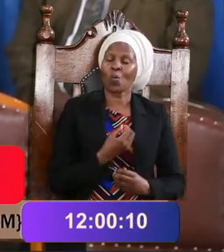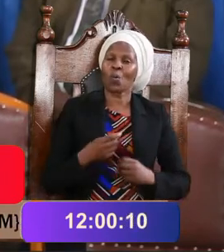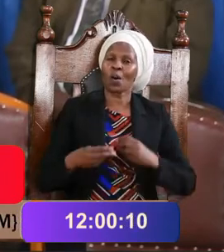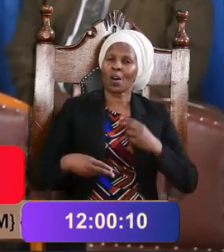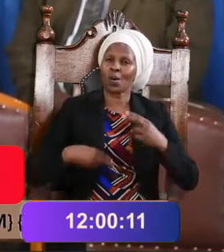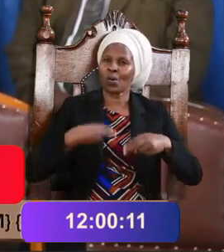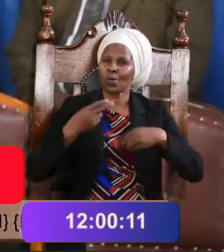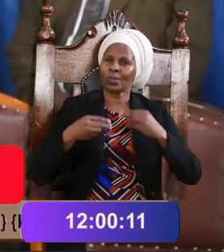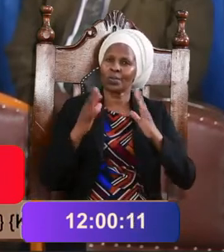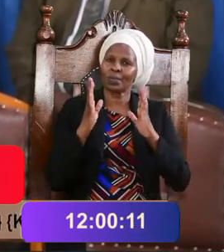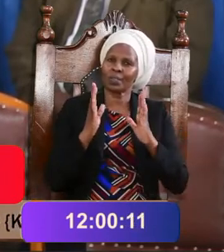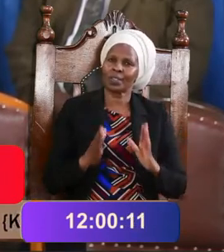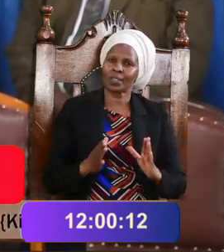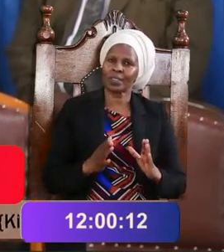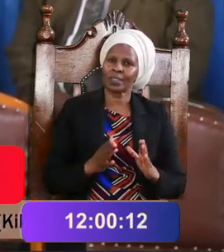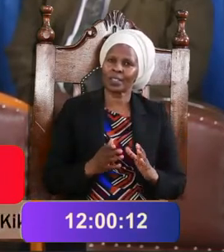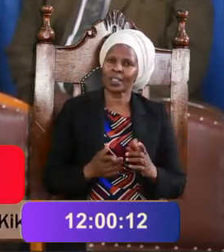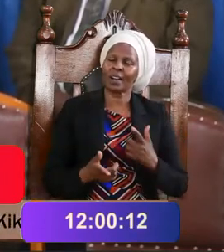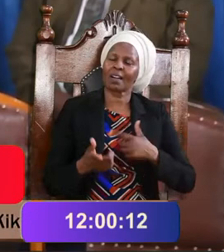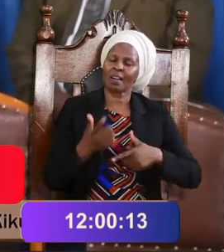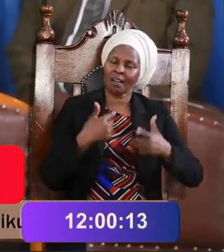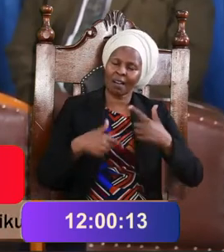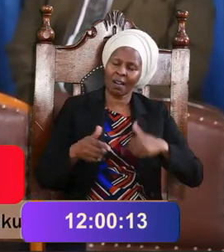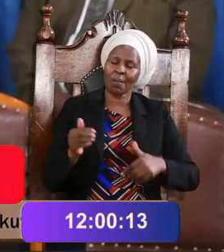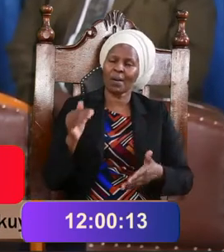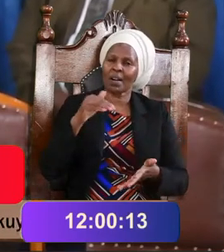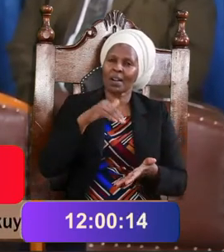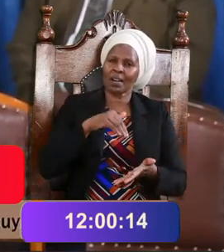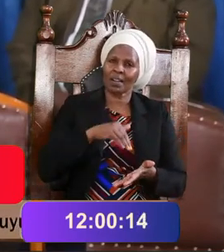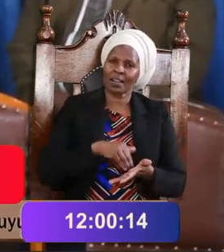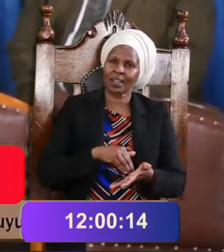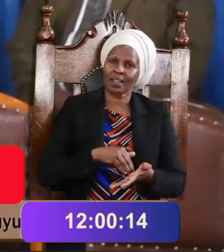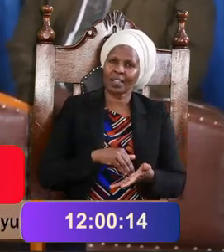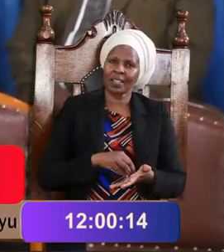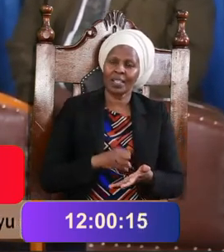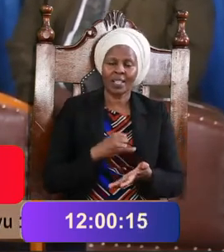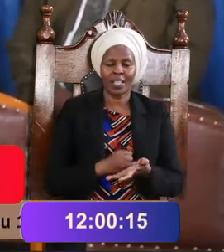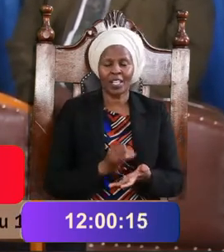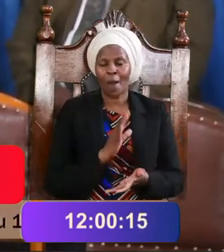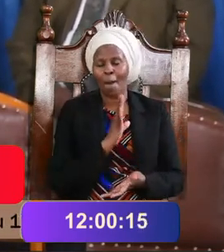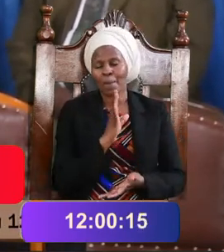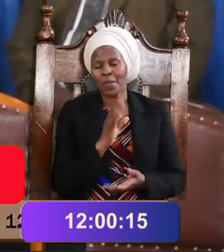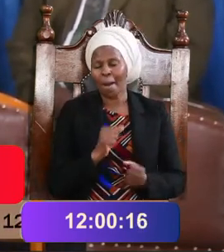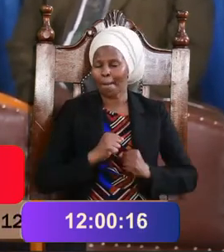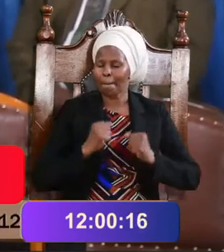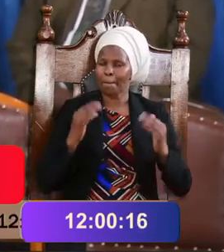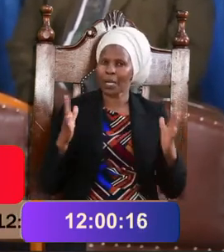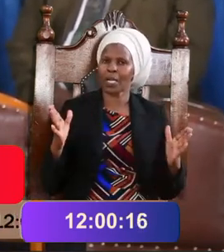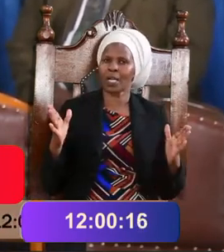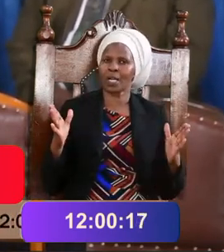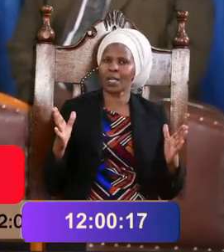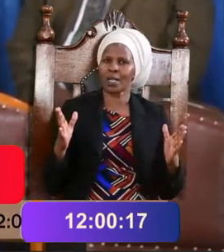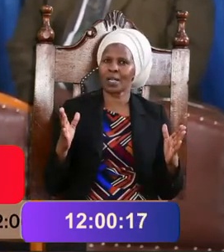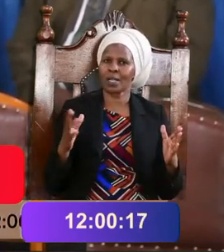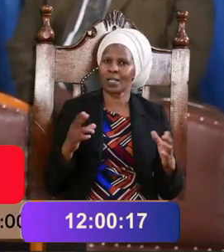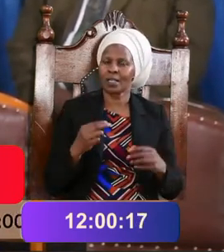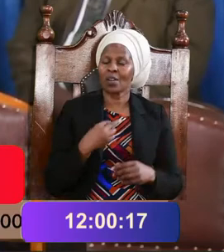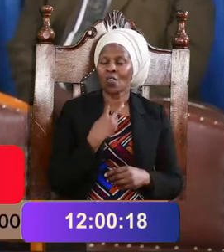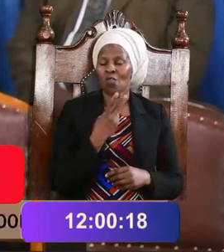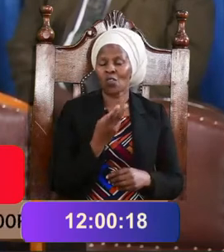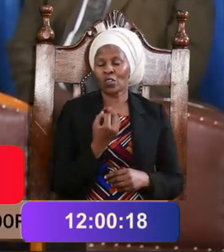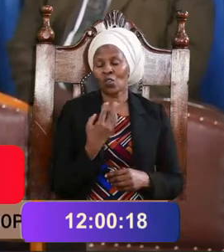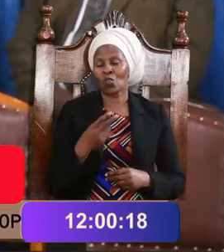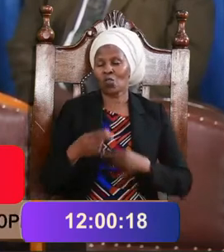hosana irudi na iwe ni sauti kubwa. Haleluya. Sauti ya